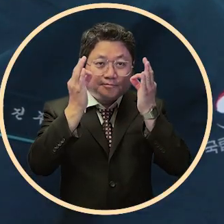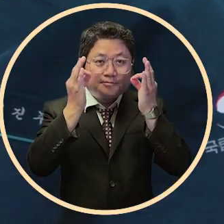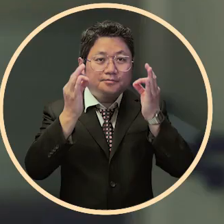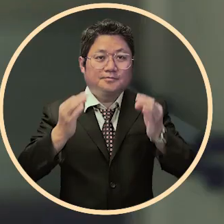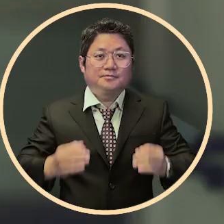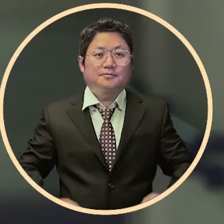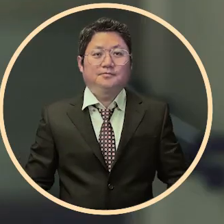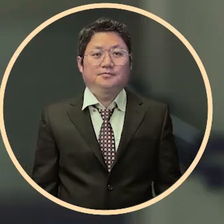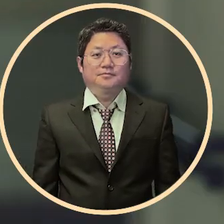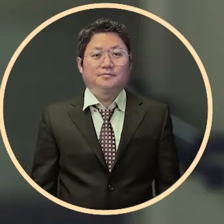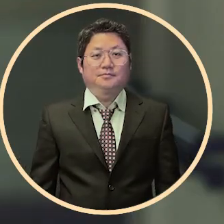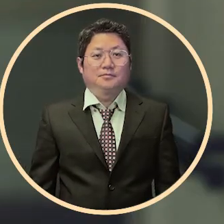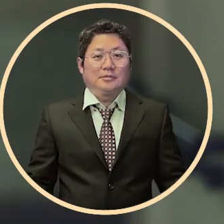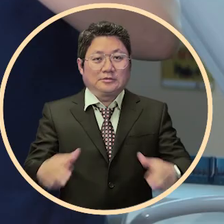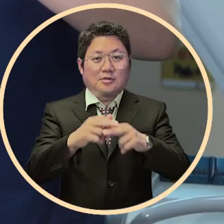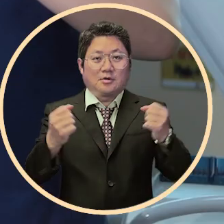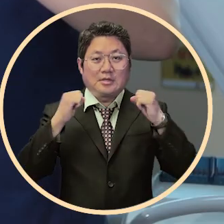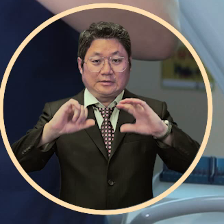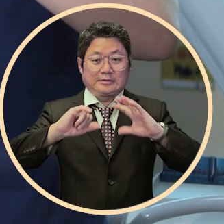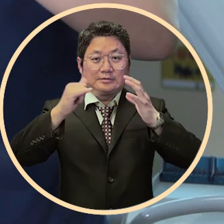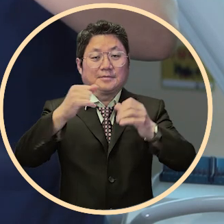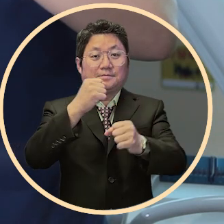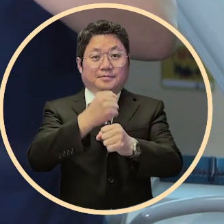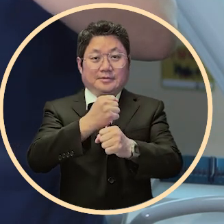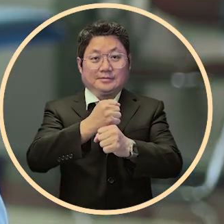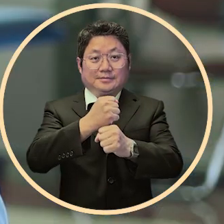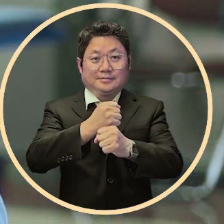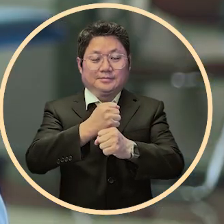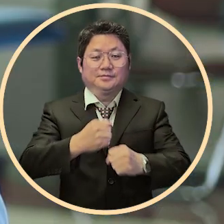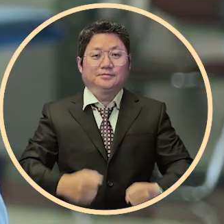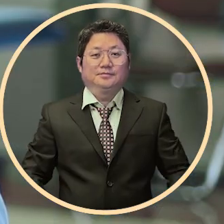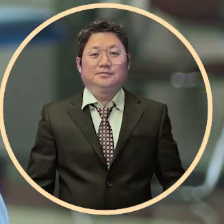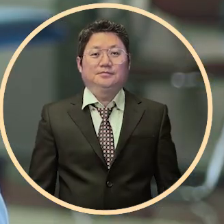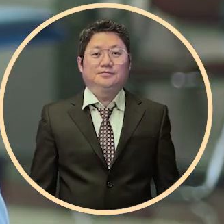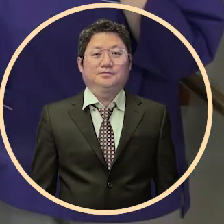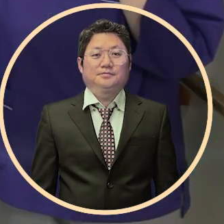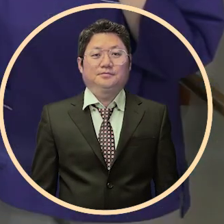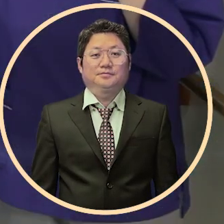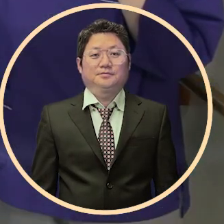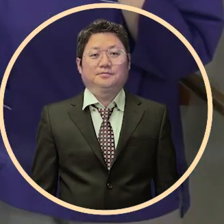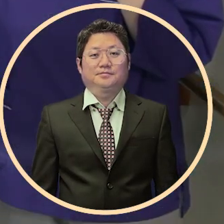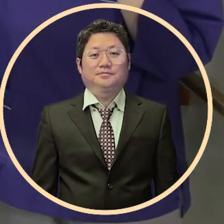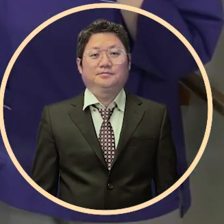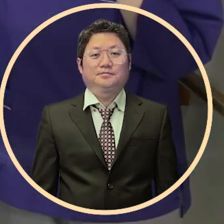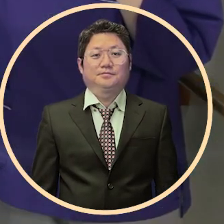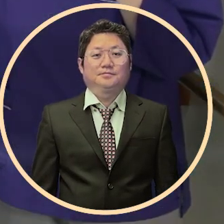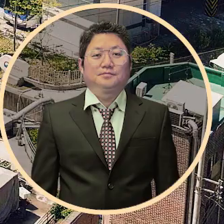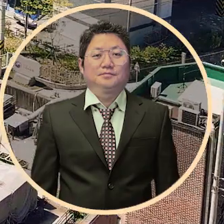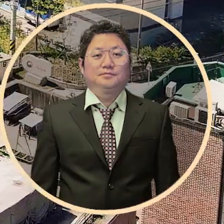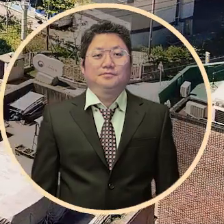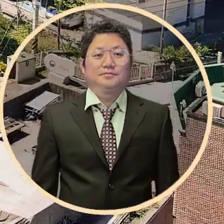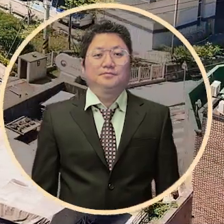최선의 노력이 모여 장애인이 건강한 세상을 만듭니다.